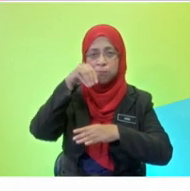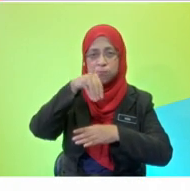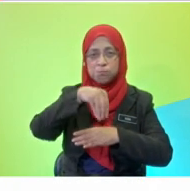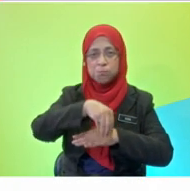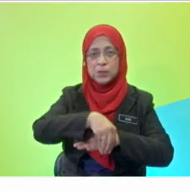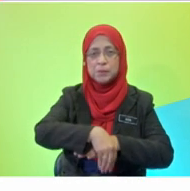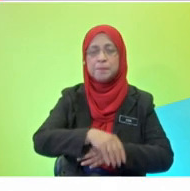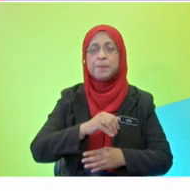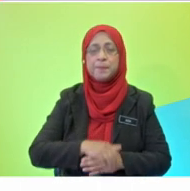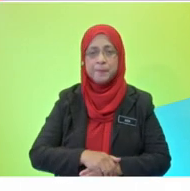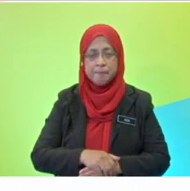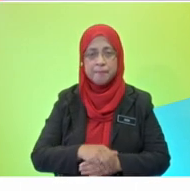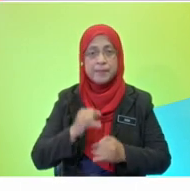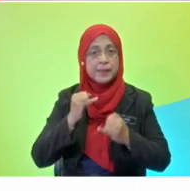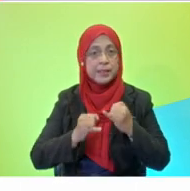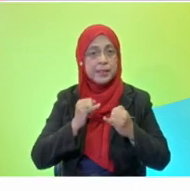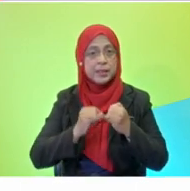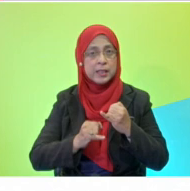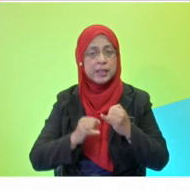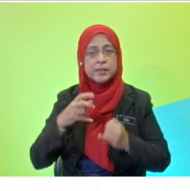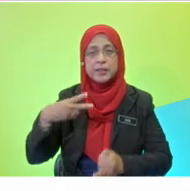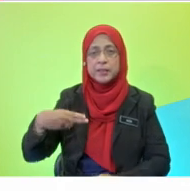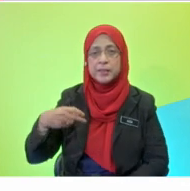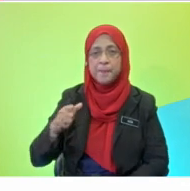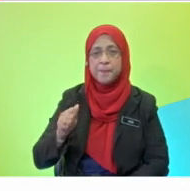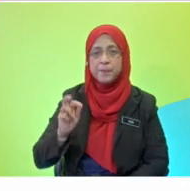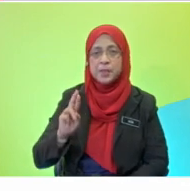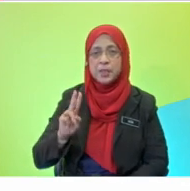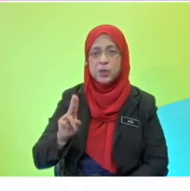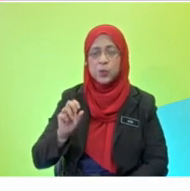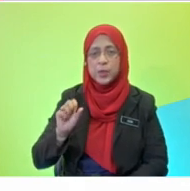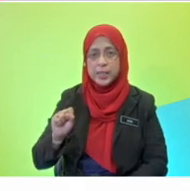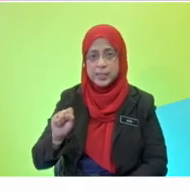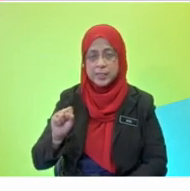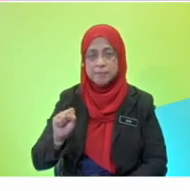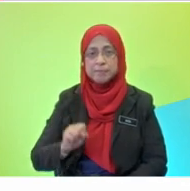dan yang terakhir menjadi harus Oke yakni mungkin semua